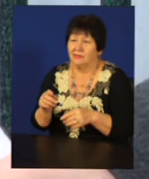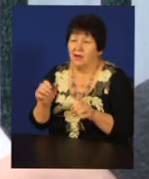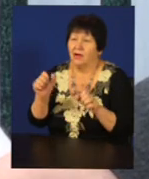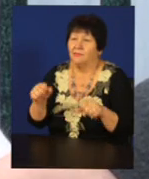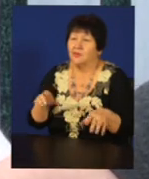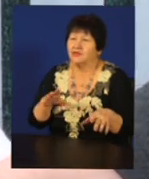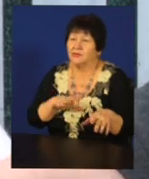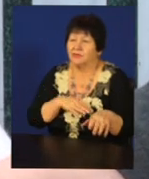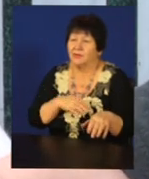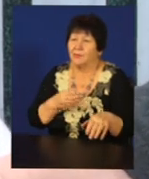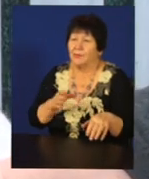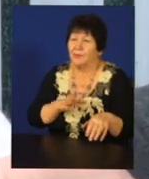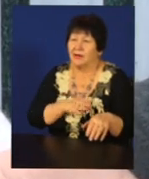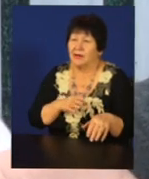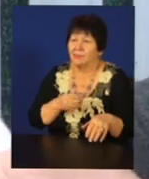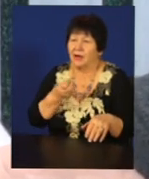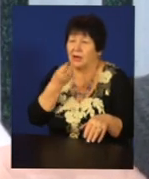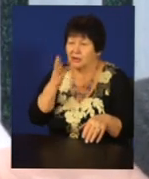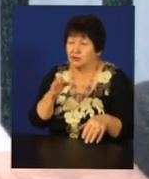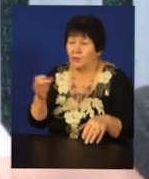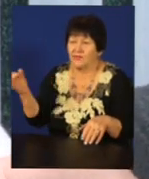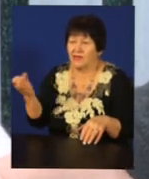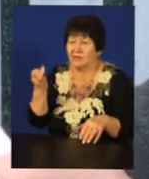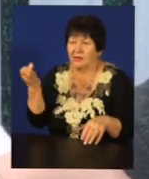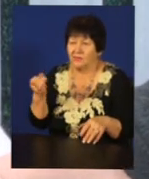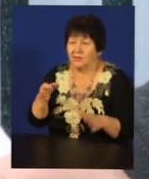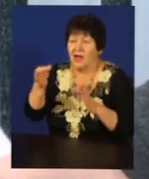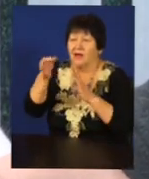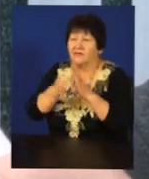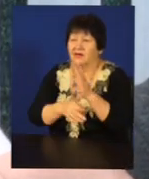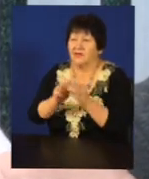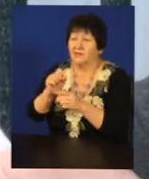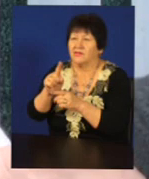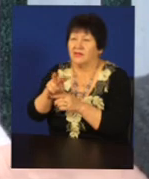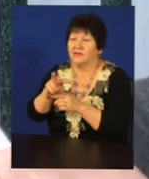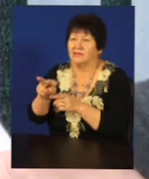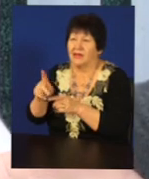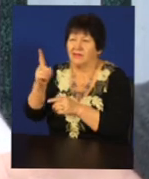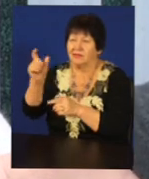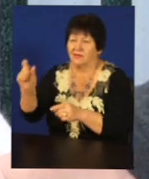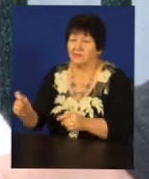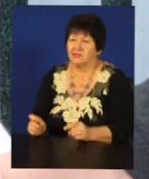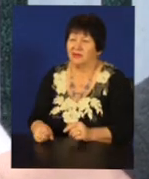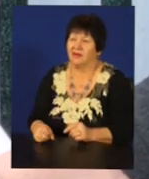может быть, это было бы хорошо, если их заинтересовать, но не как вы сразу 11 лет человека.